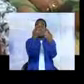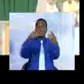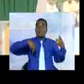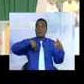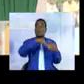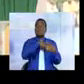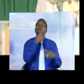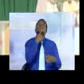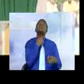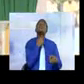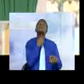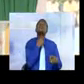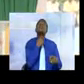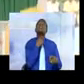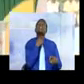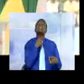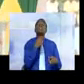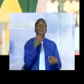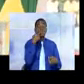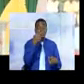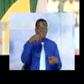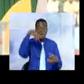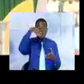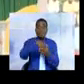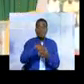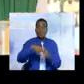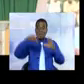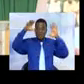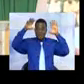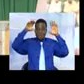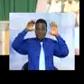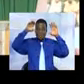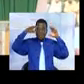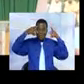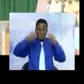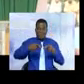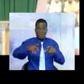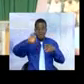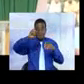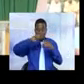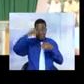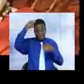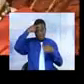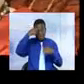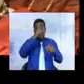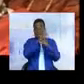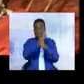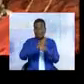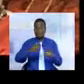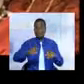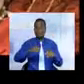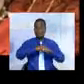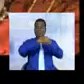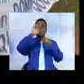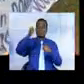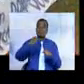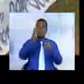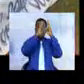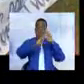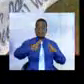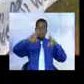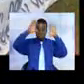Nous avons soif de sentir davantage la présence de l'État, garant de notre sécurité. En réponse, le président